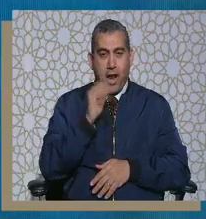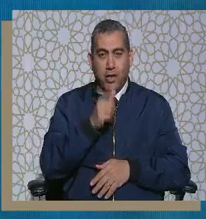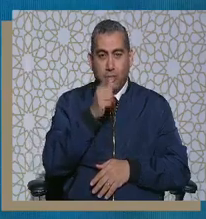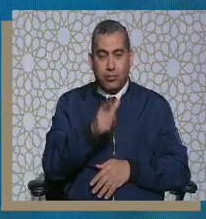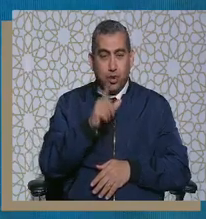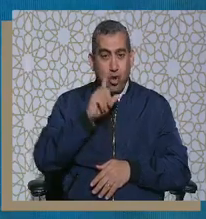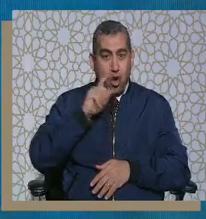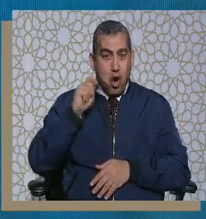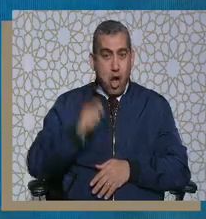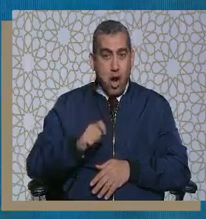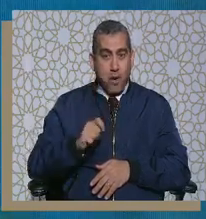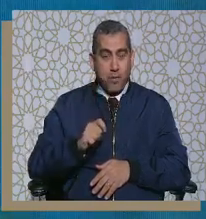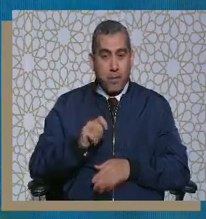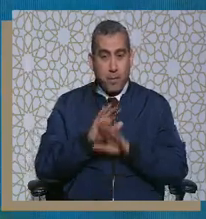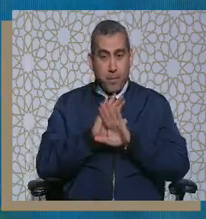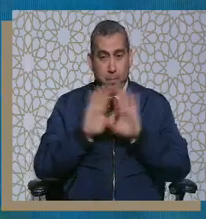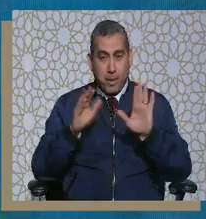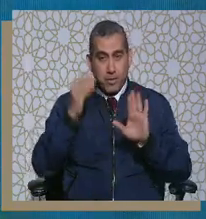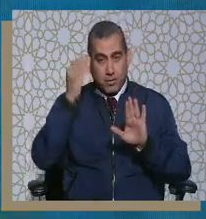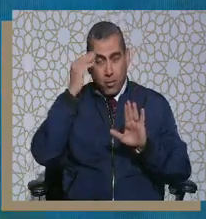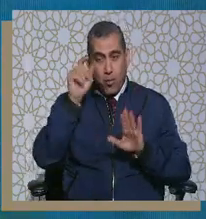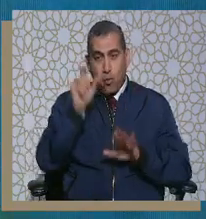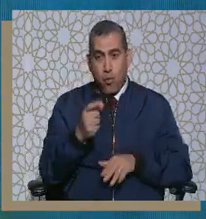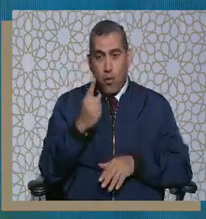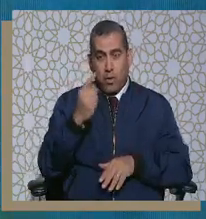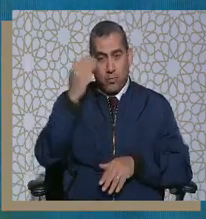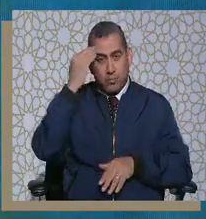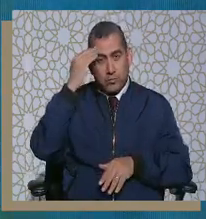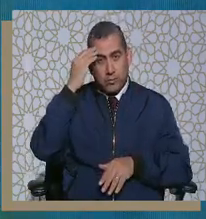الرجوله مش بس ان الواحد لما حد